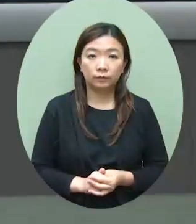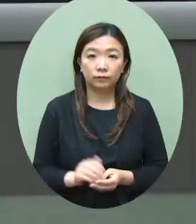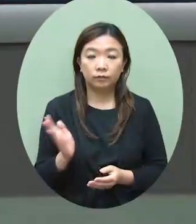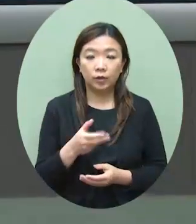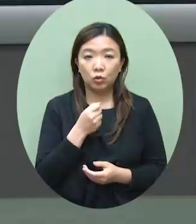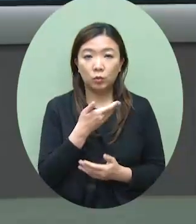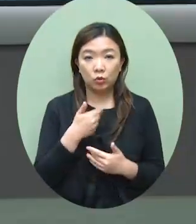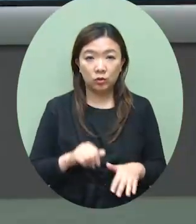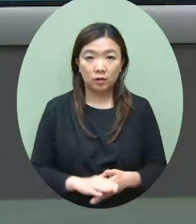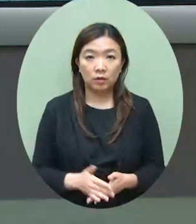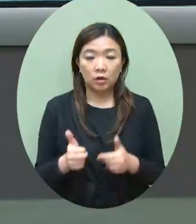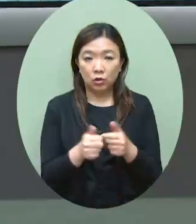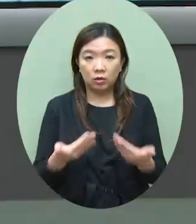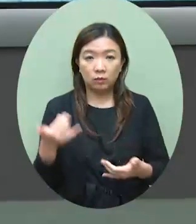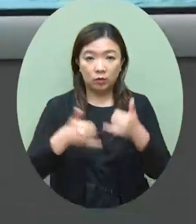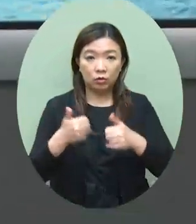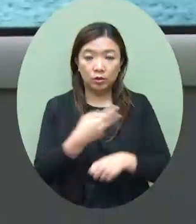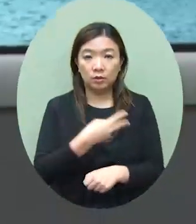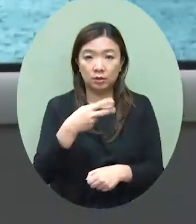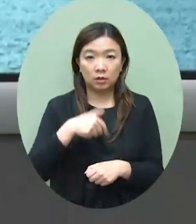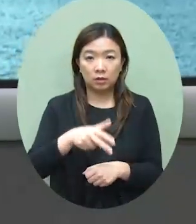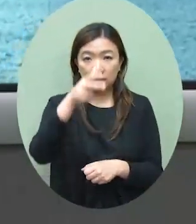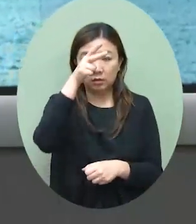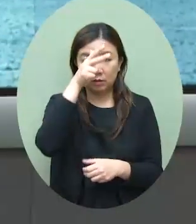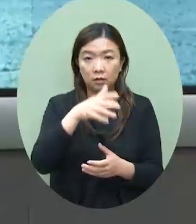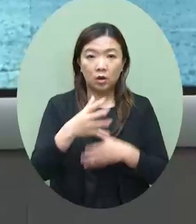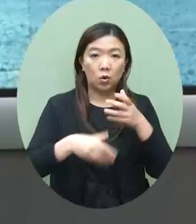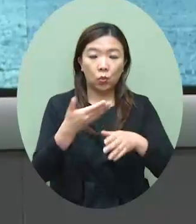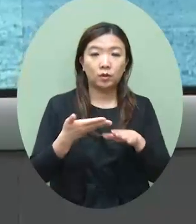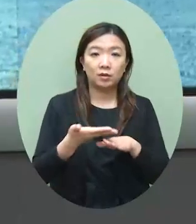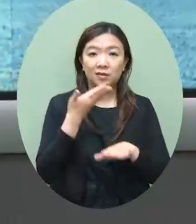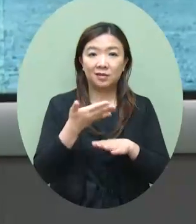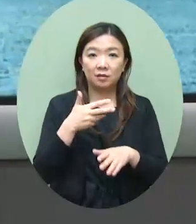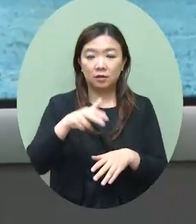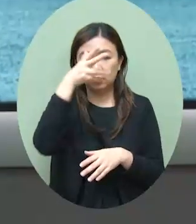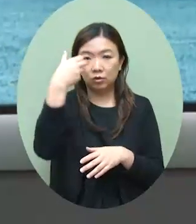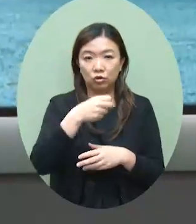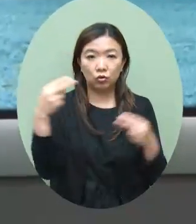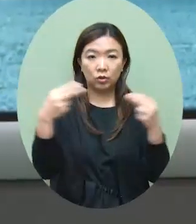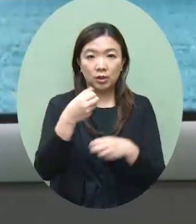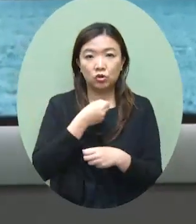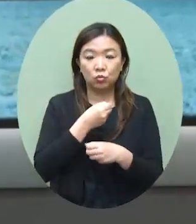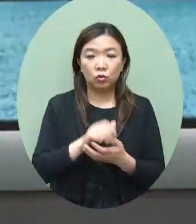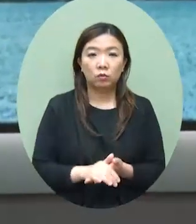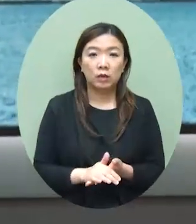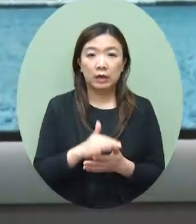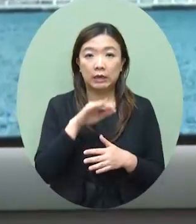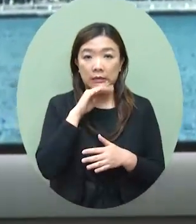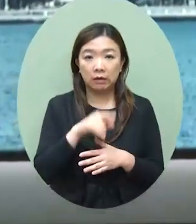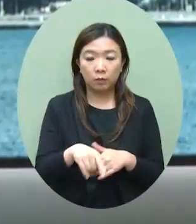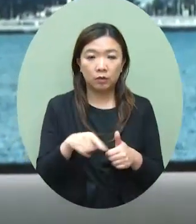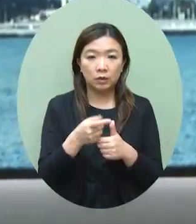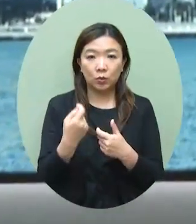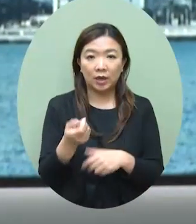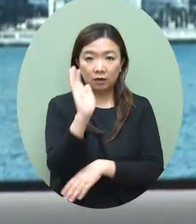各位傳媒朋友早晨，多謝大家出席禮拜二行會之前行政長官會見傳媒嘅環節。咁稍後行政長官先有簡單